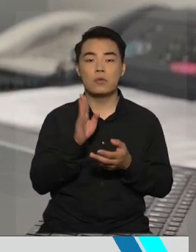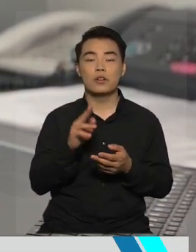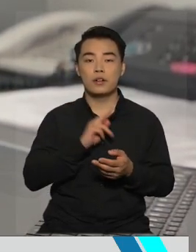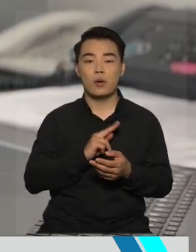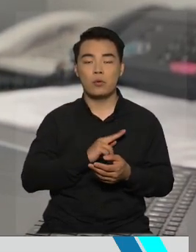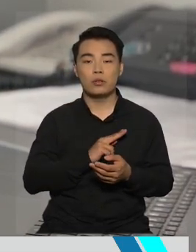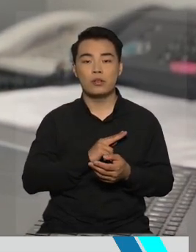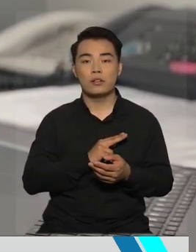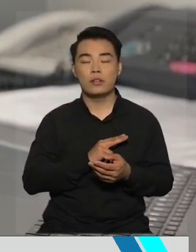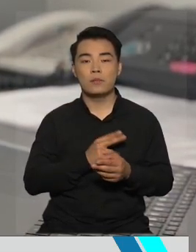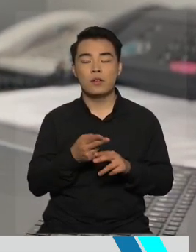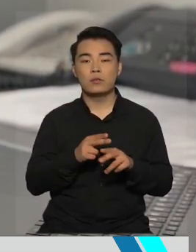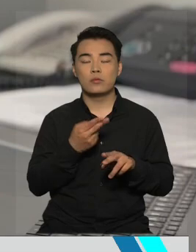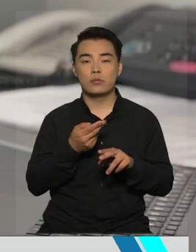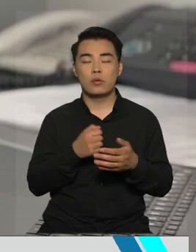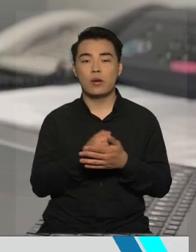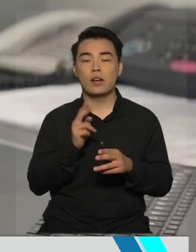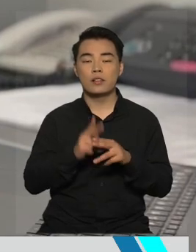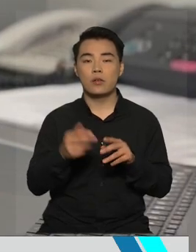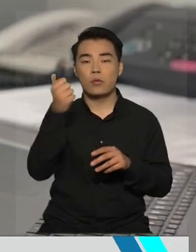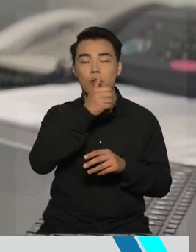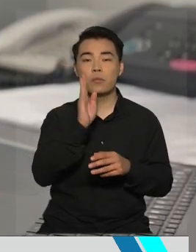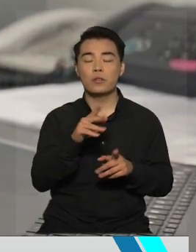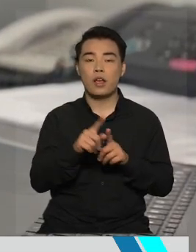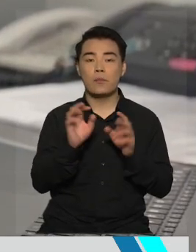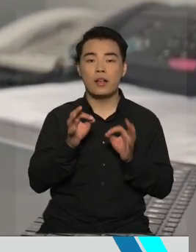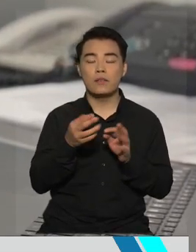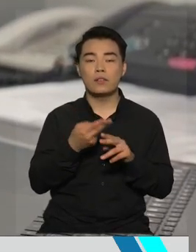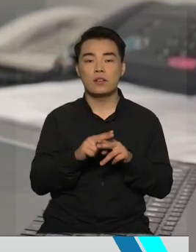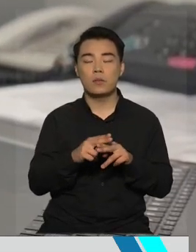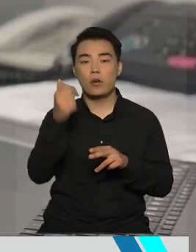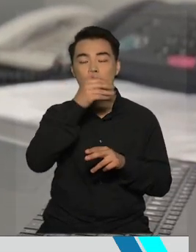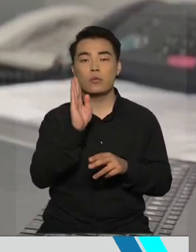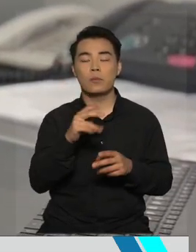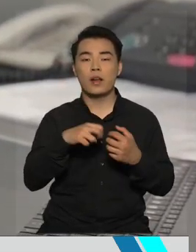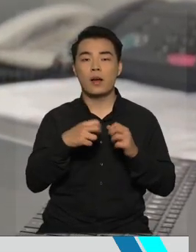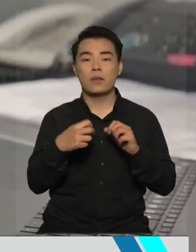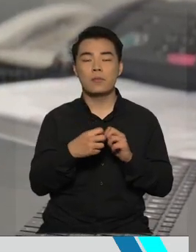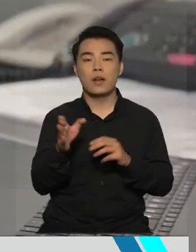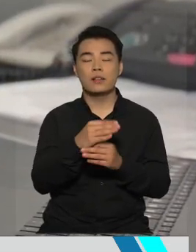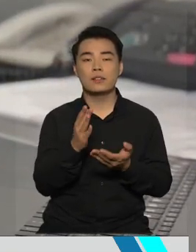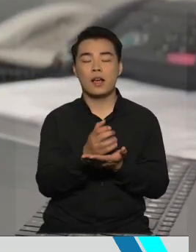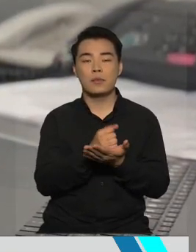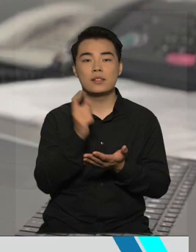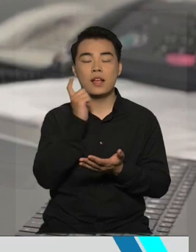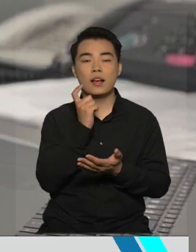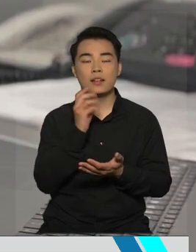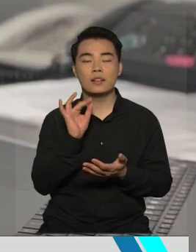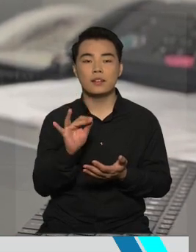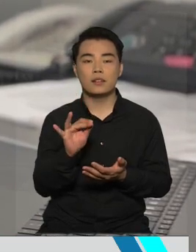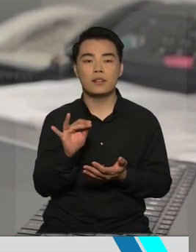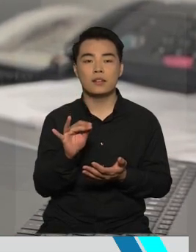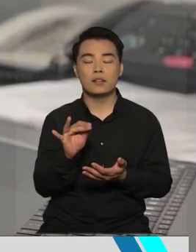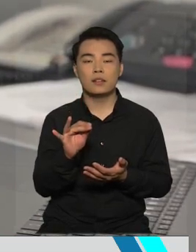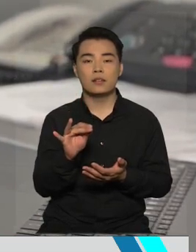работать также до конца года в стабильном режиме, то в текущем году проблем с обеспечением сахара и как